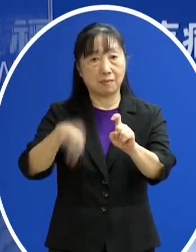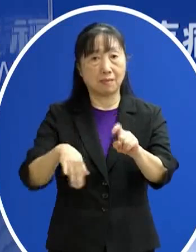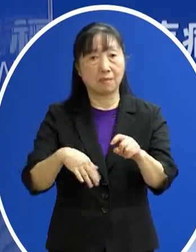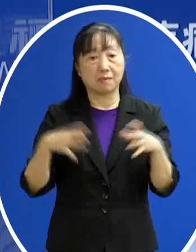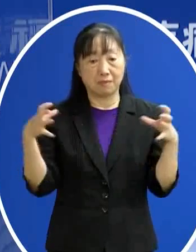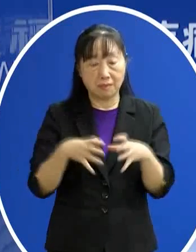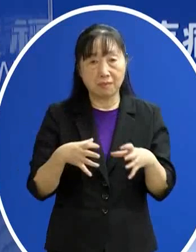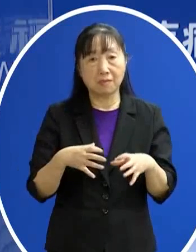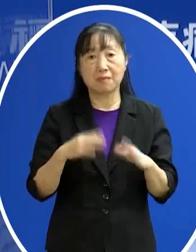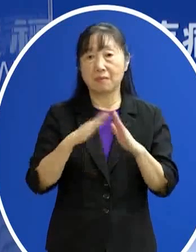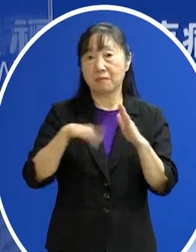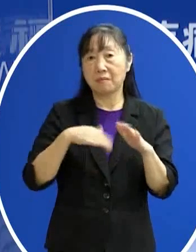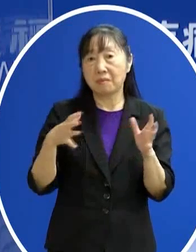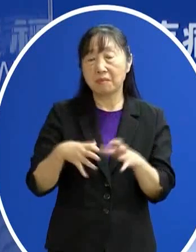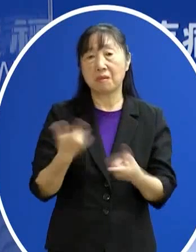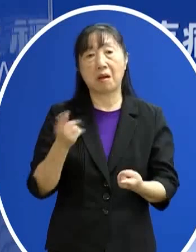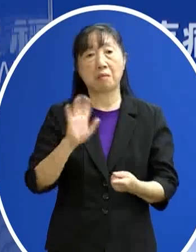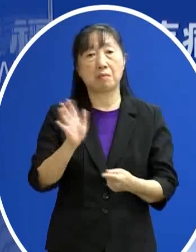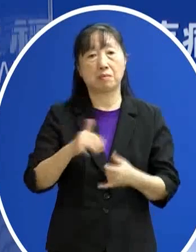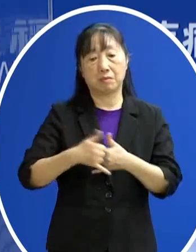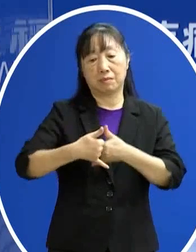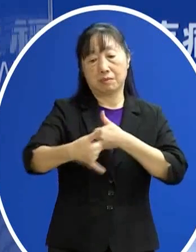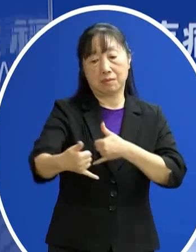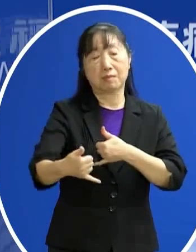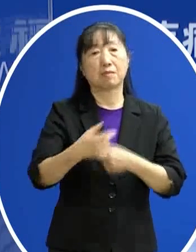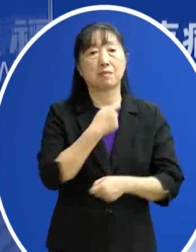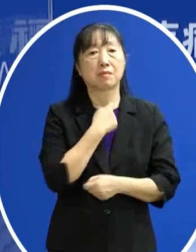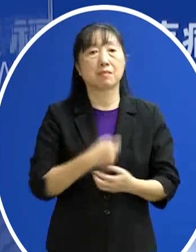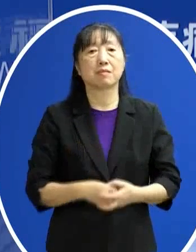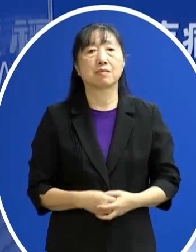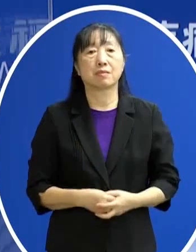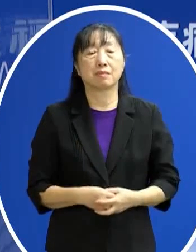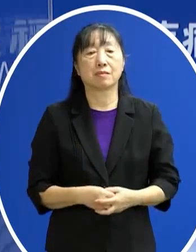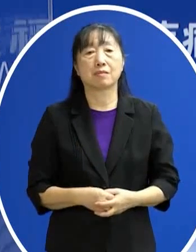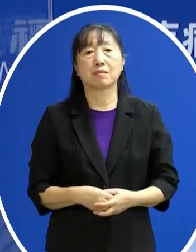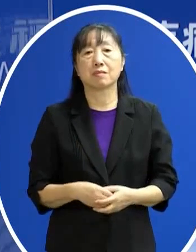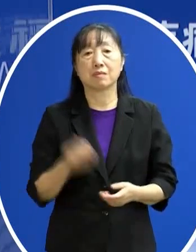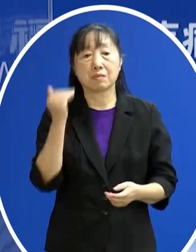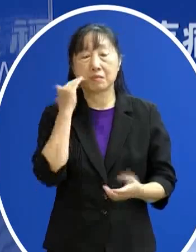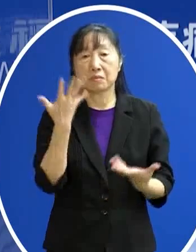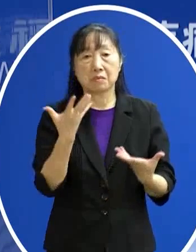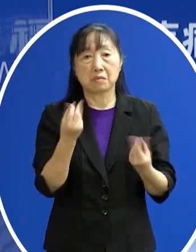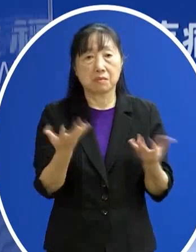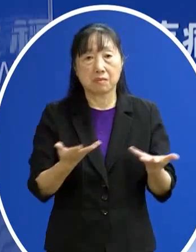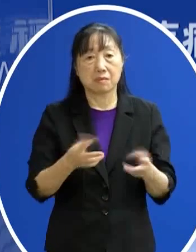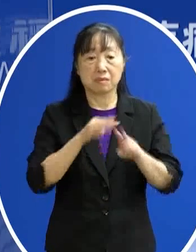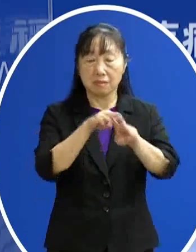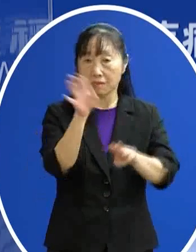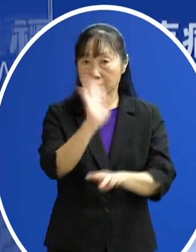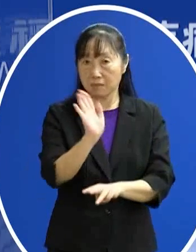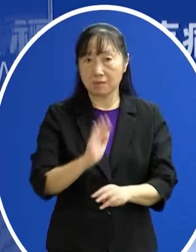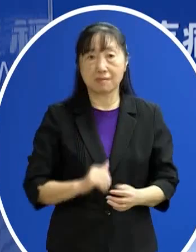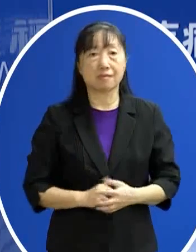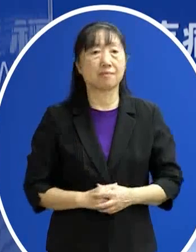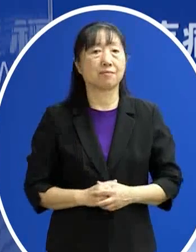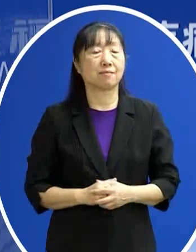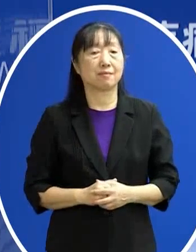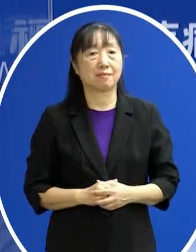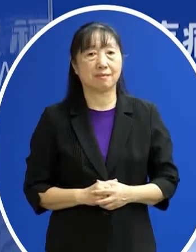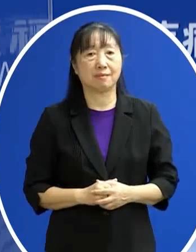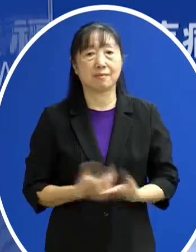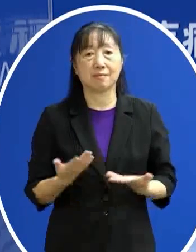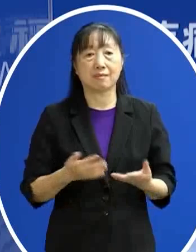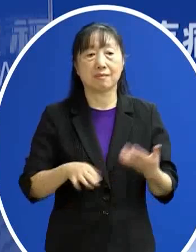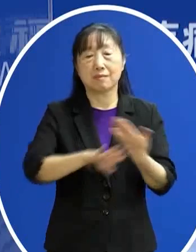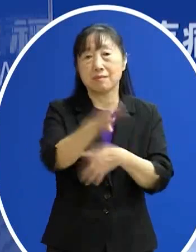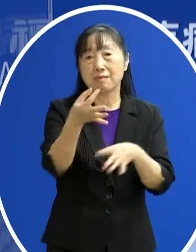哈，那社交聚会，那尽量避免哈不必要的移动、活动或集会。那营业